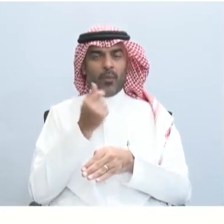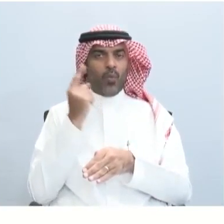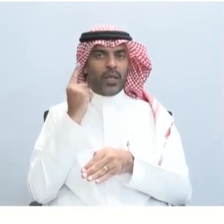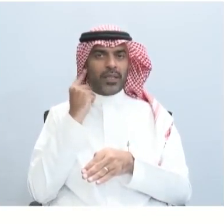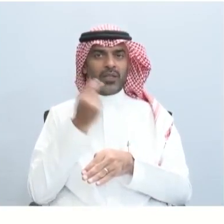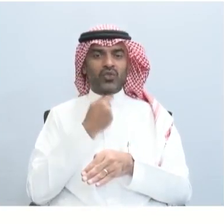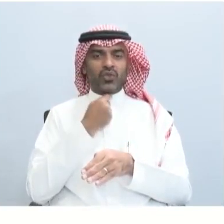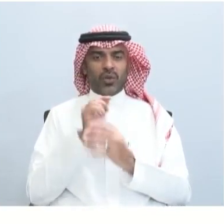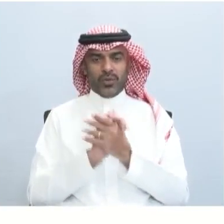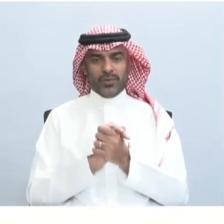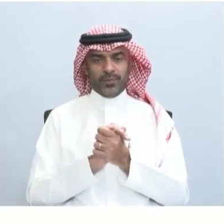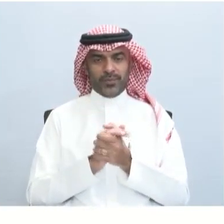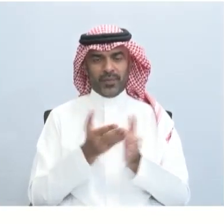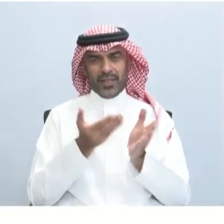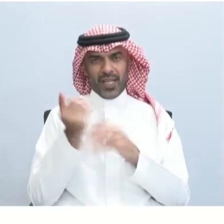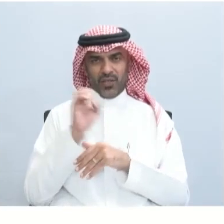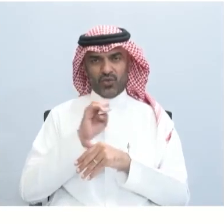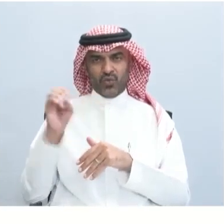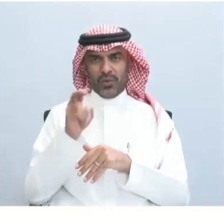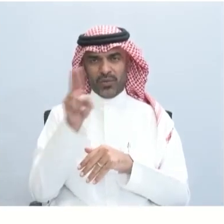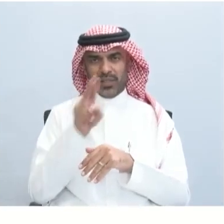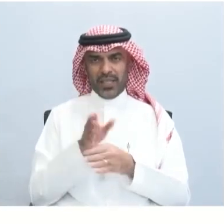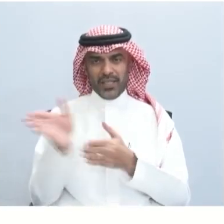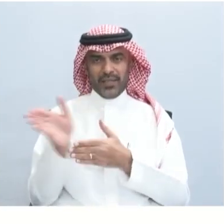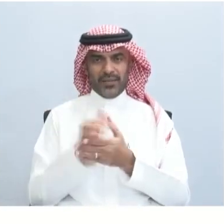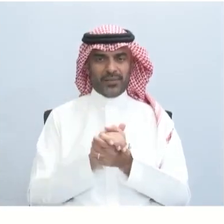ابنائي وبناتي لنجيب عن هذه الاسئله